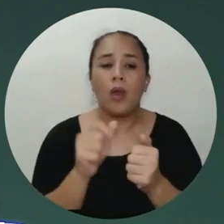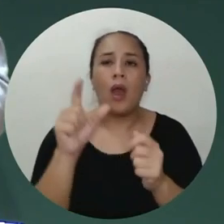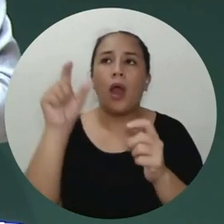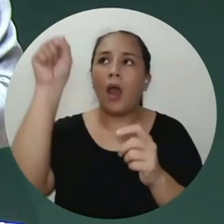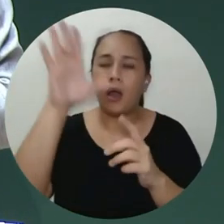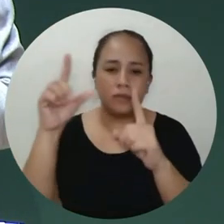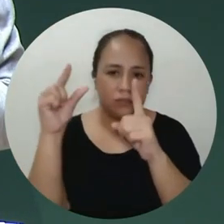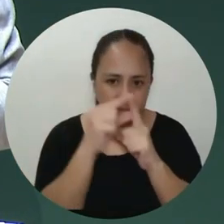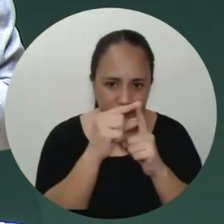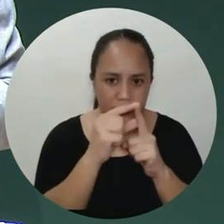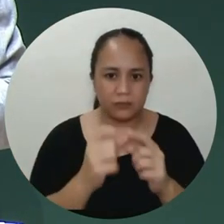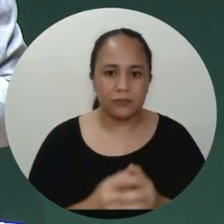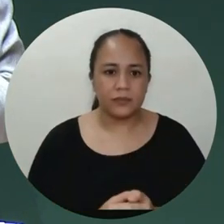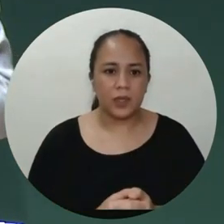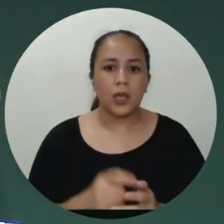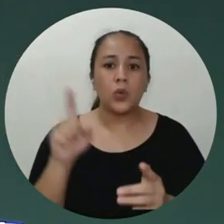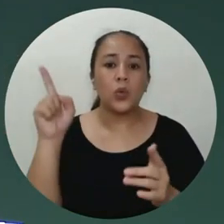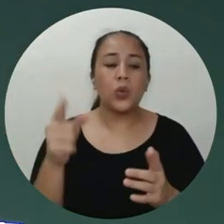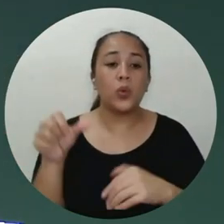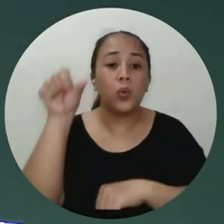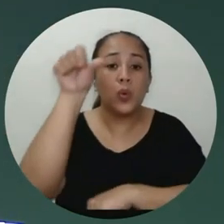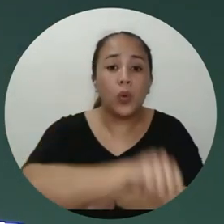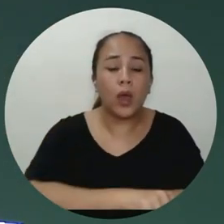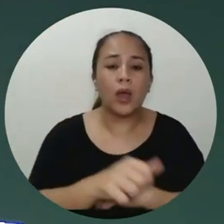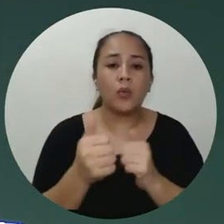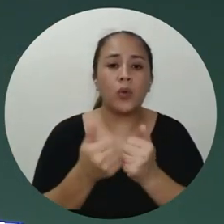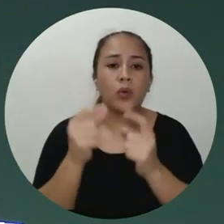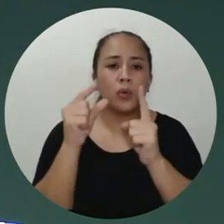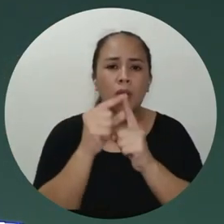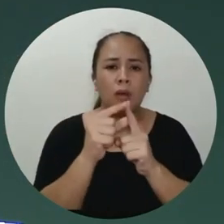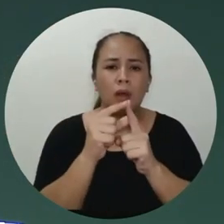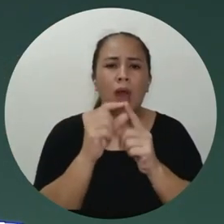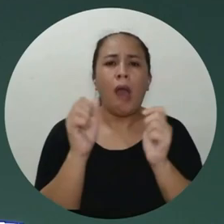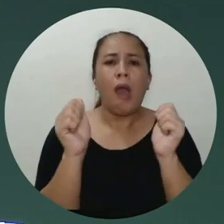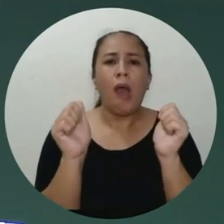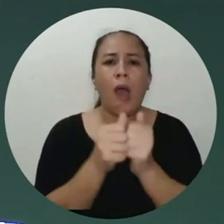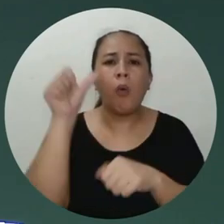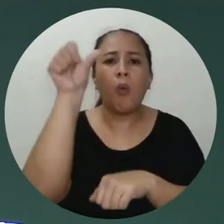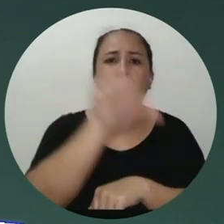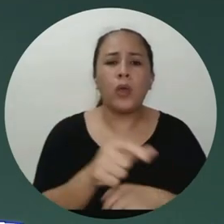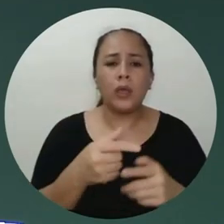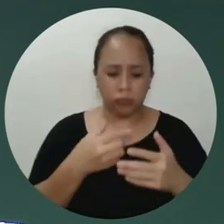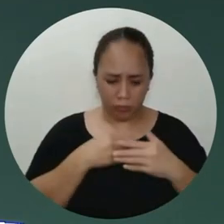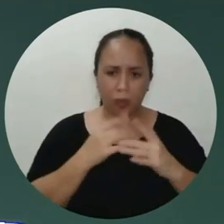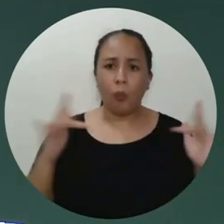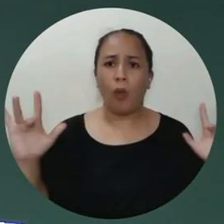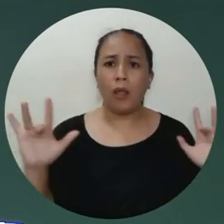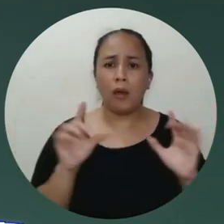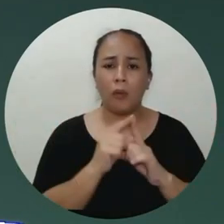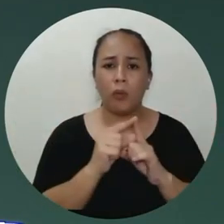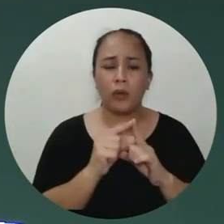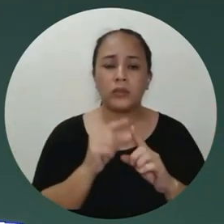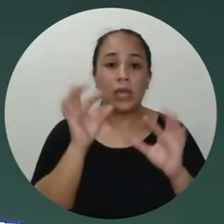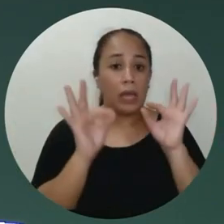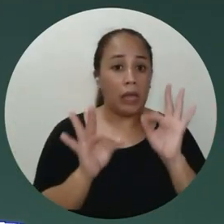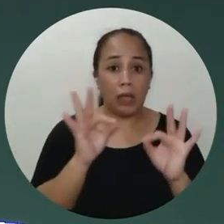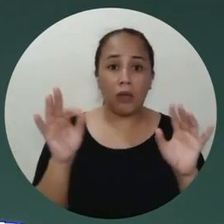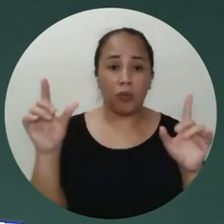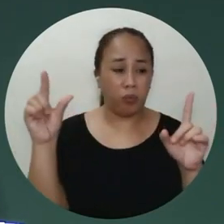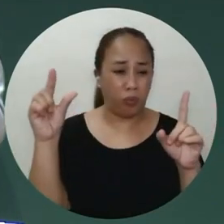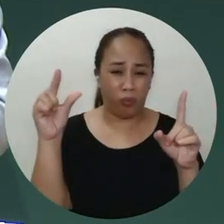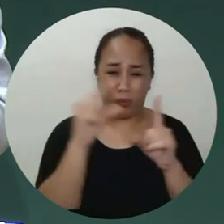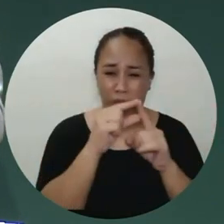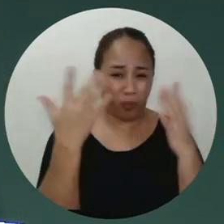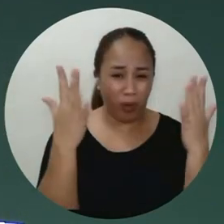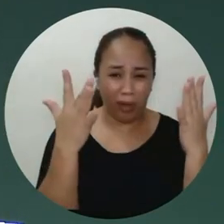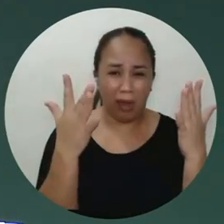말씀이 없어요. So you have to overcome it with the word, but you have no word in you. 말씀 없는 사람 그러니까 늘 지는 거예요. And that's why those who do not have the word, they always lose. 넘어지고